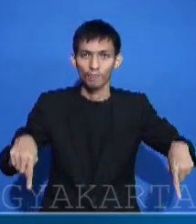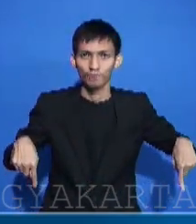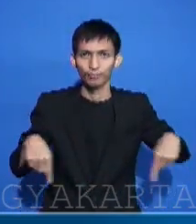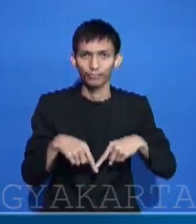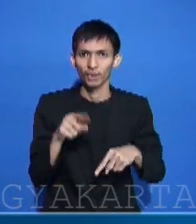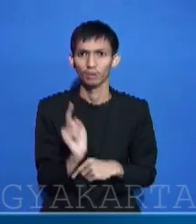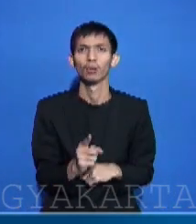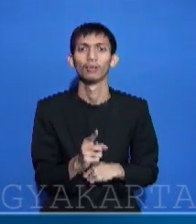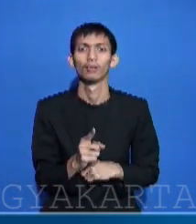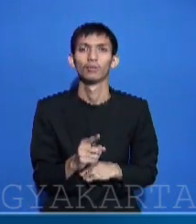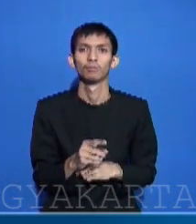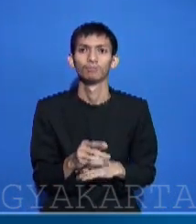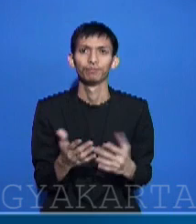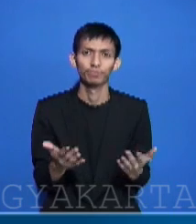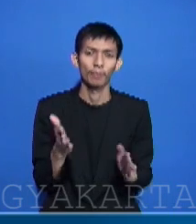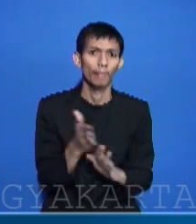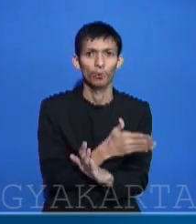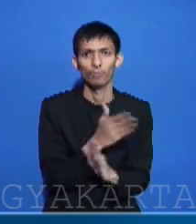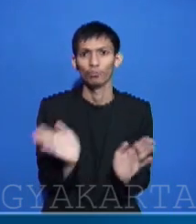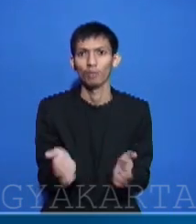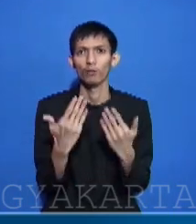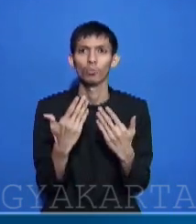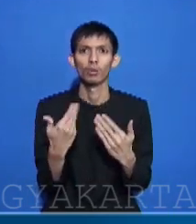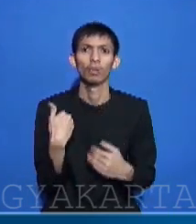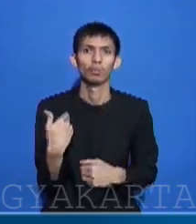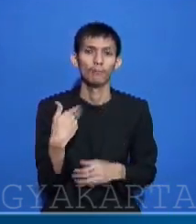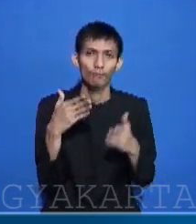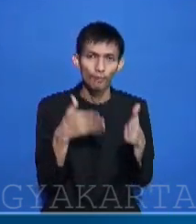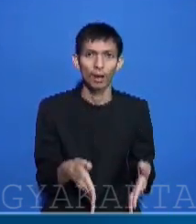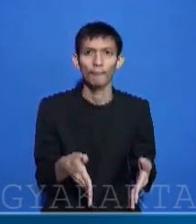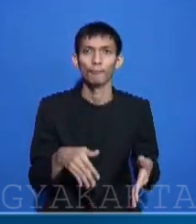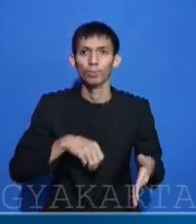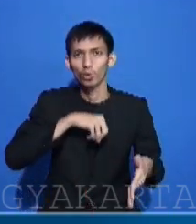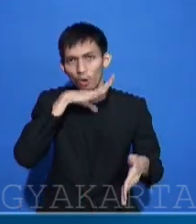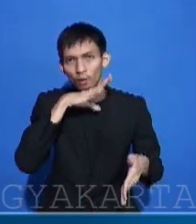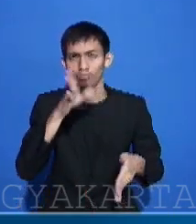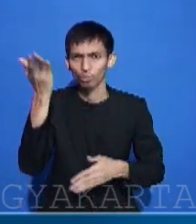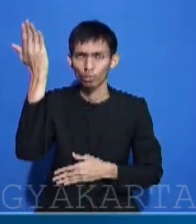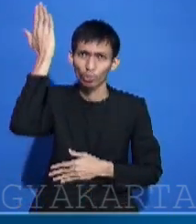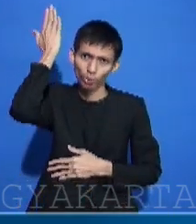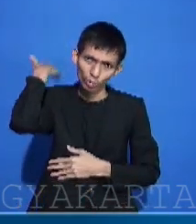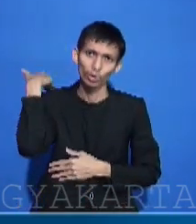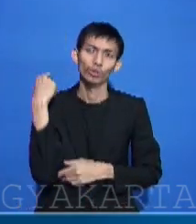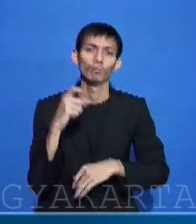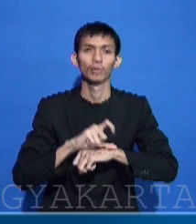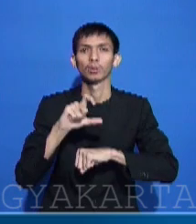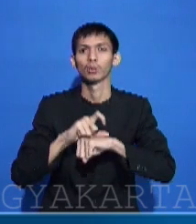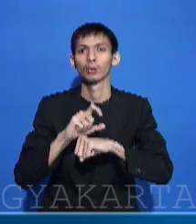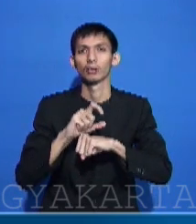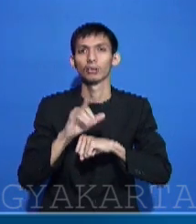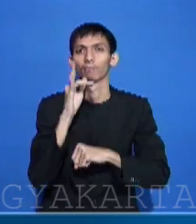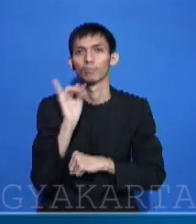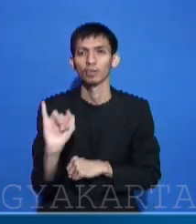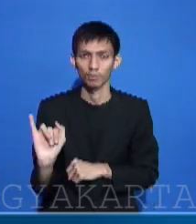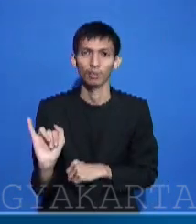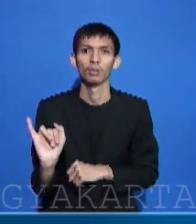pembangunannya Adapun ciri lain adalah terdapat makam kuno yang terletak di belakang bangunan masjid ciri ini sama dengan masjid